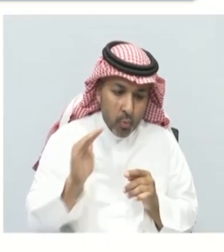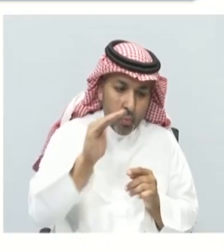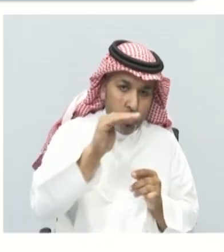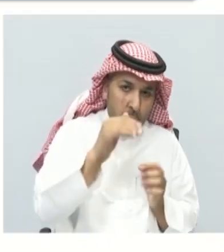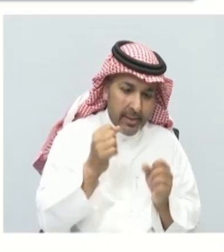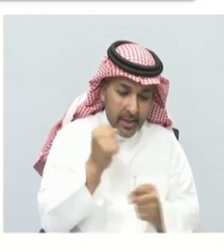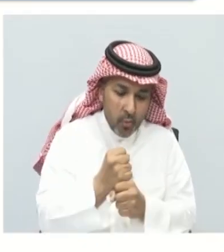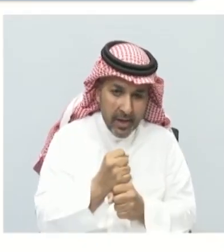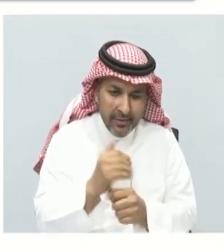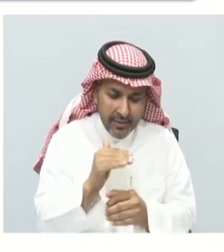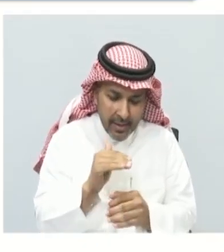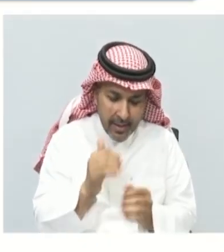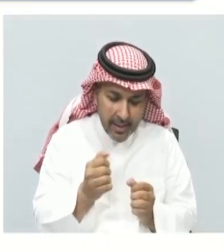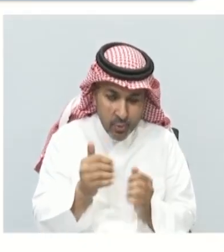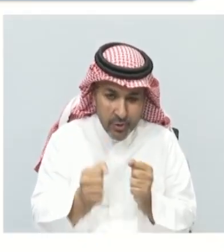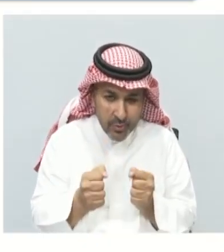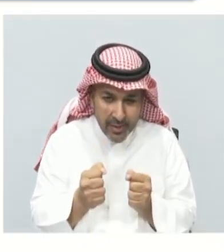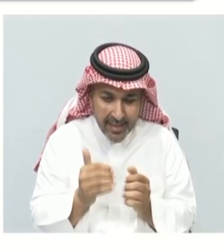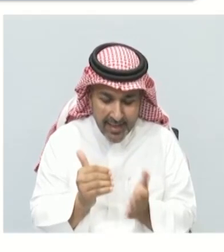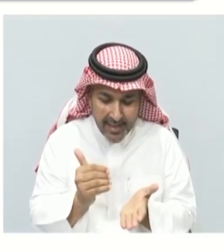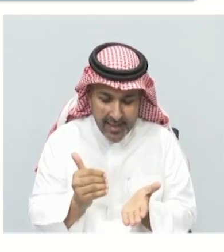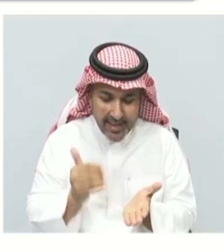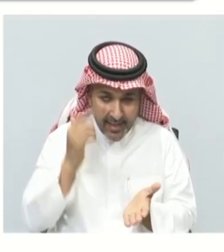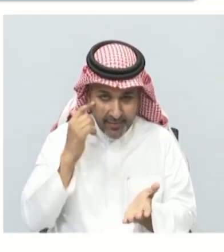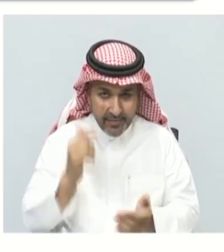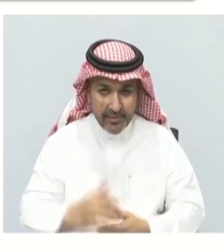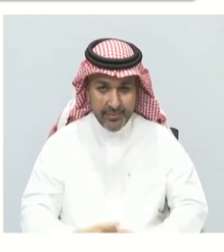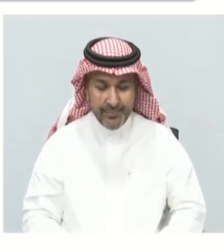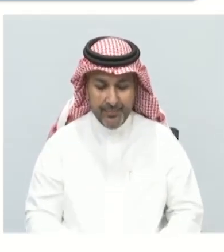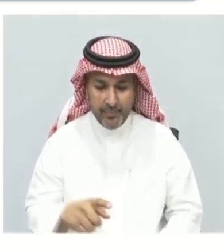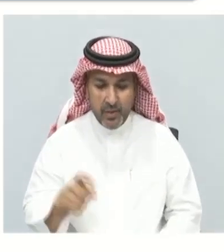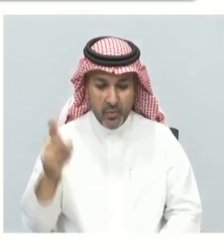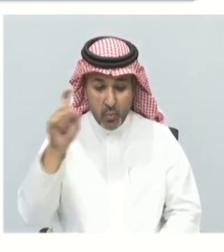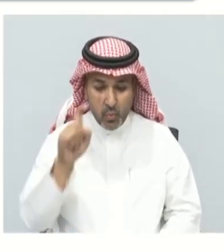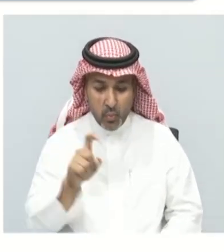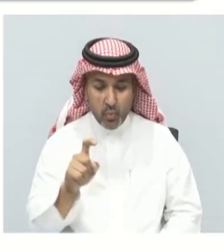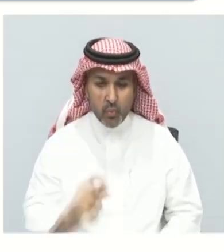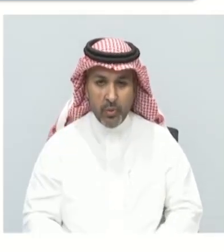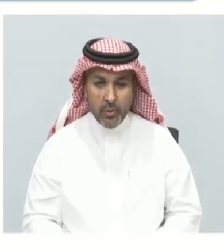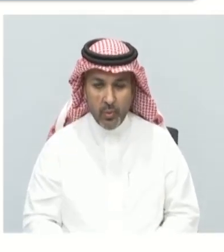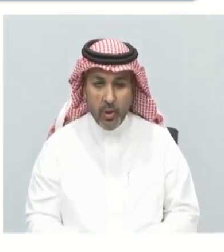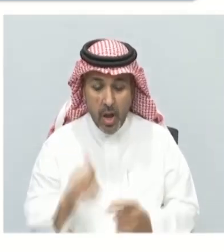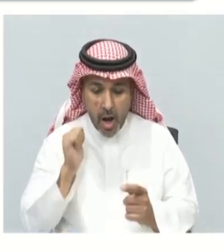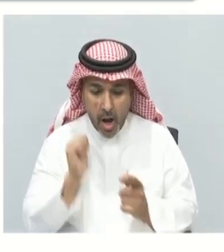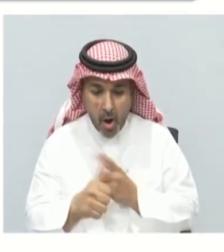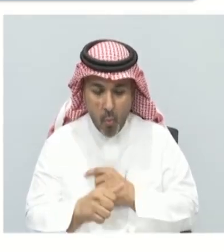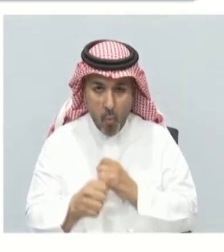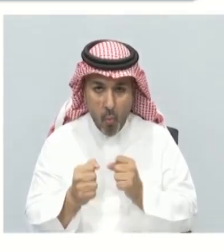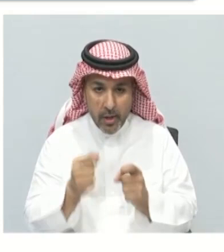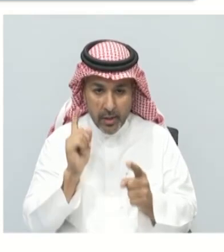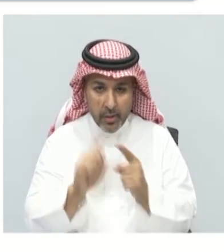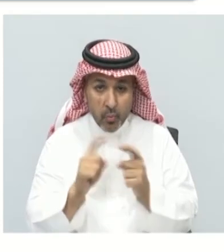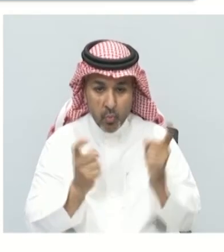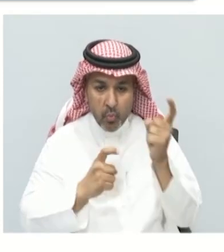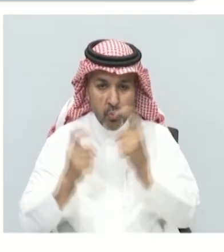المتسارعه في سؤال فكر ماذا يقول يقف سائق سياره السباق متحفزا عند خط البدايه